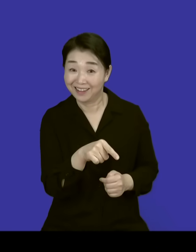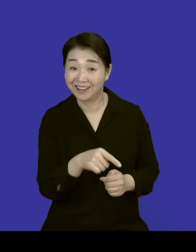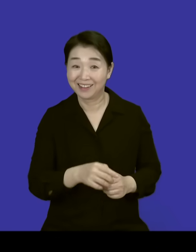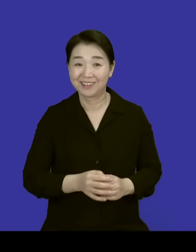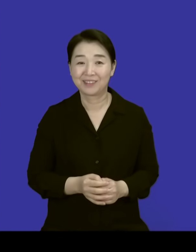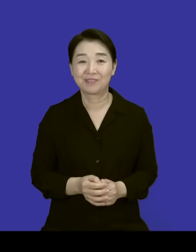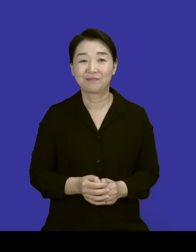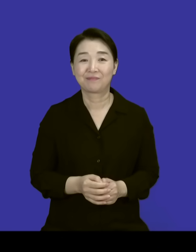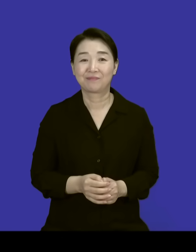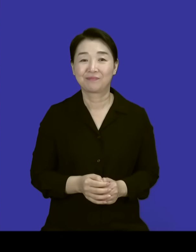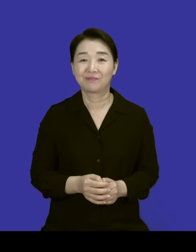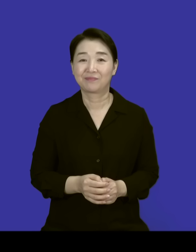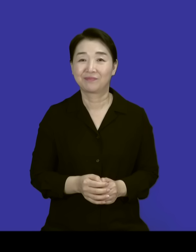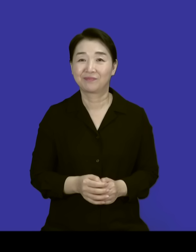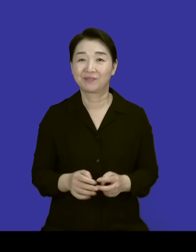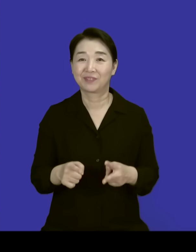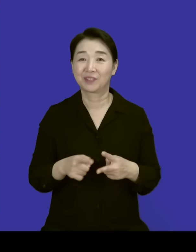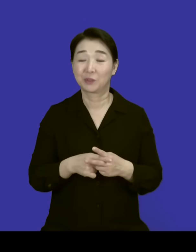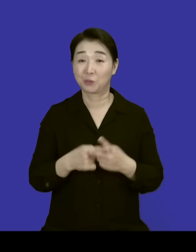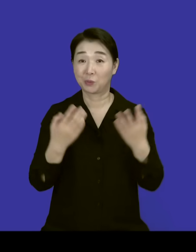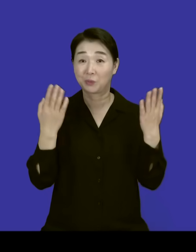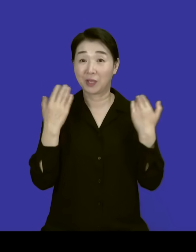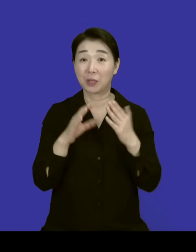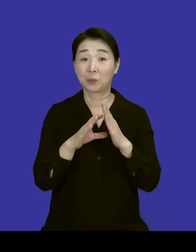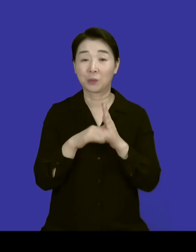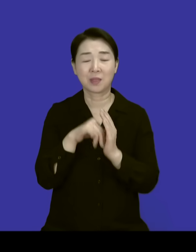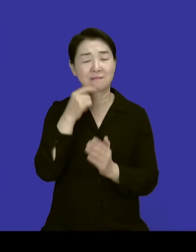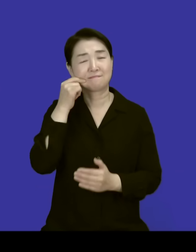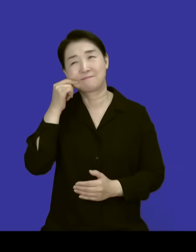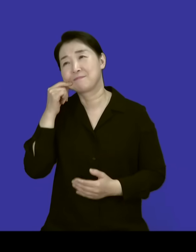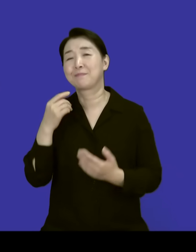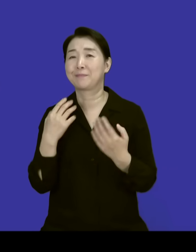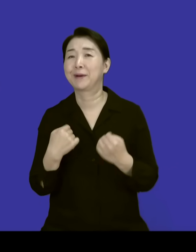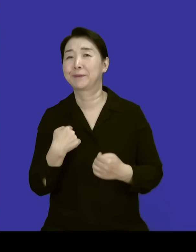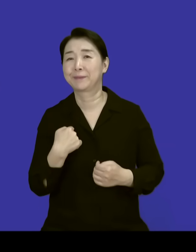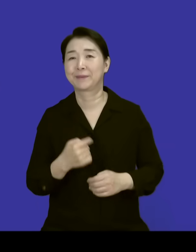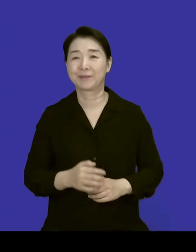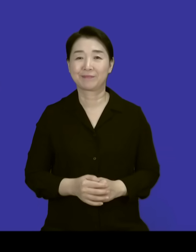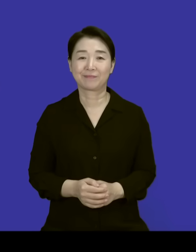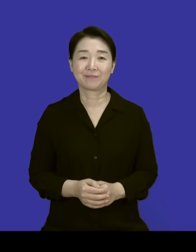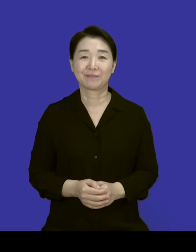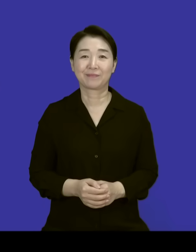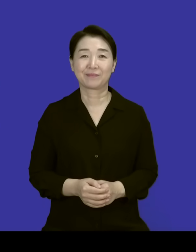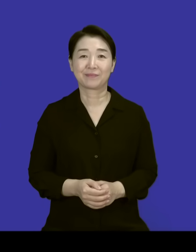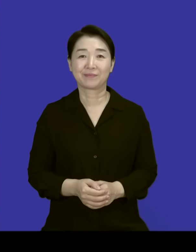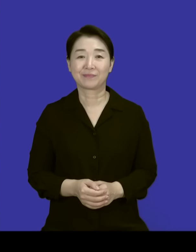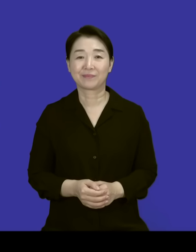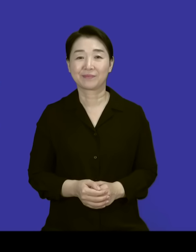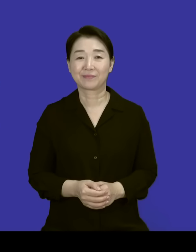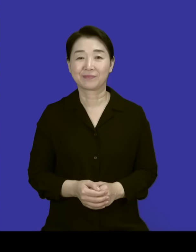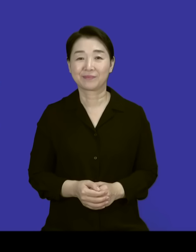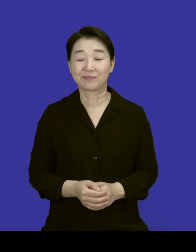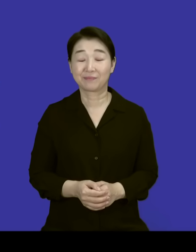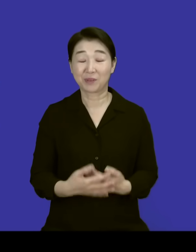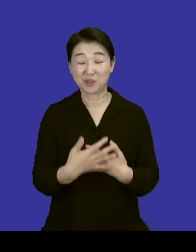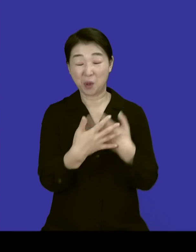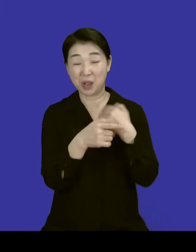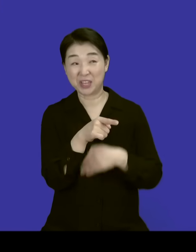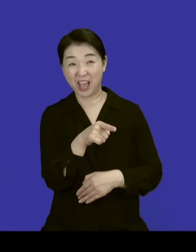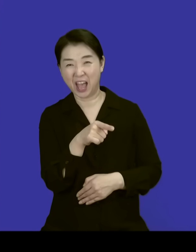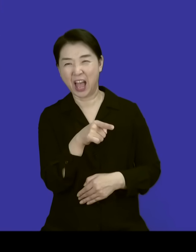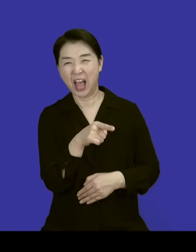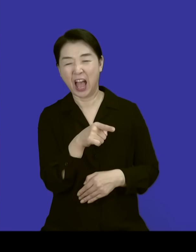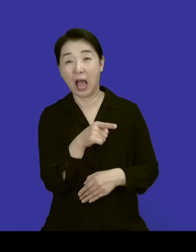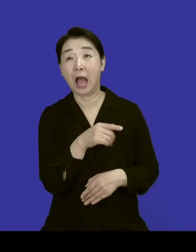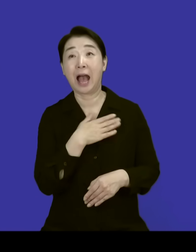작품 나오니까. 스타. 중학교 때는 초등학교 때는 이제 엄청 그죠. 인기 많았죠. 예. 네. 그러면 이제 영화 중고등학교 찍는 애 뭐 예. 이런 거 있었죠.